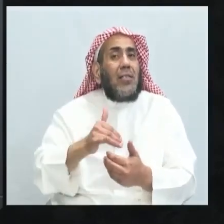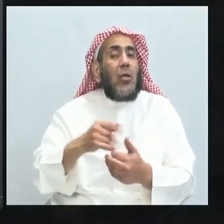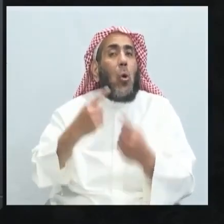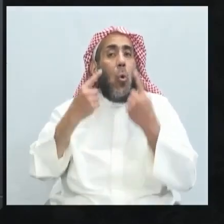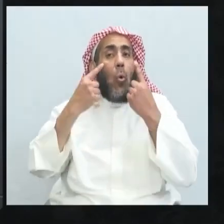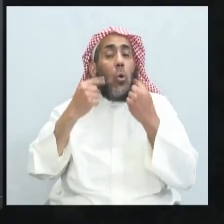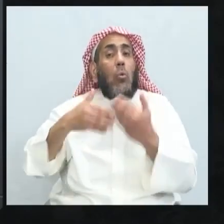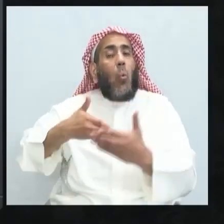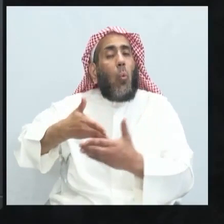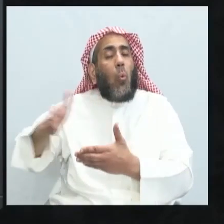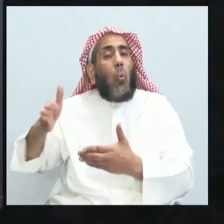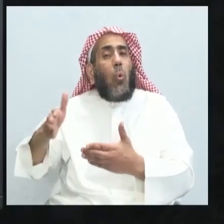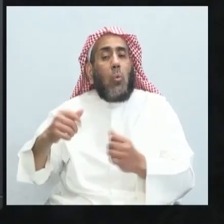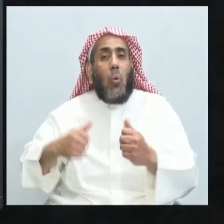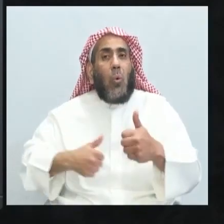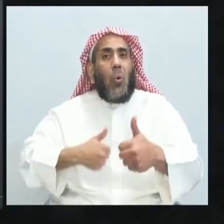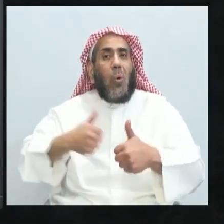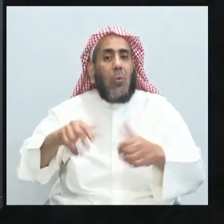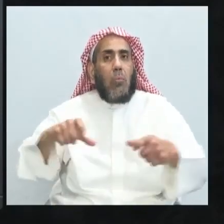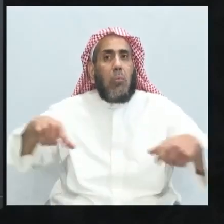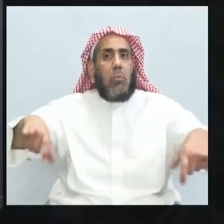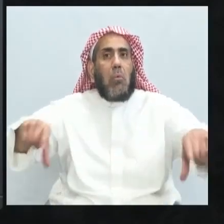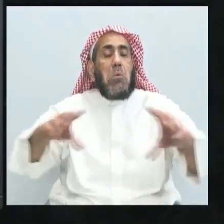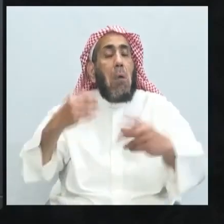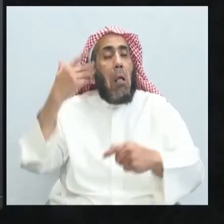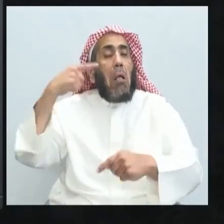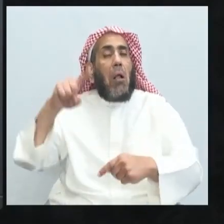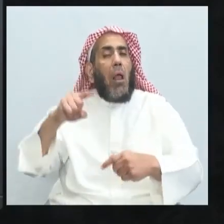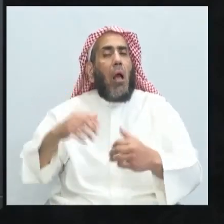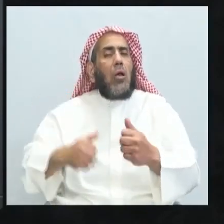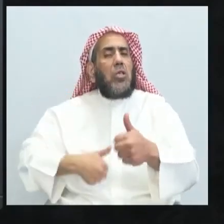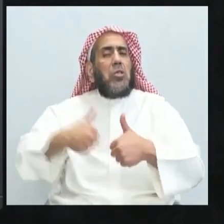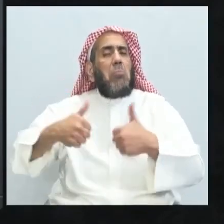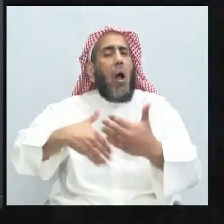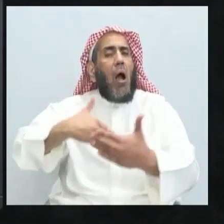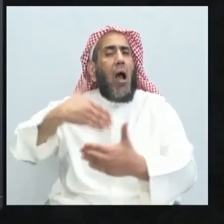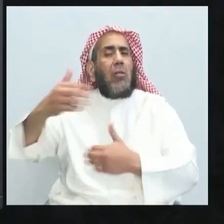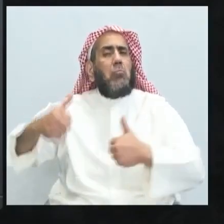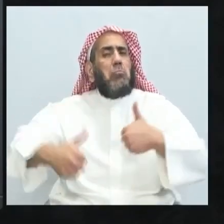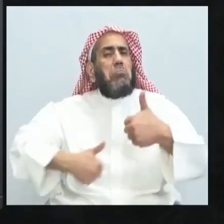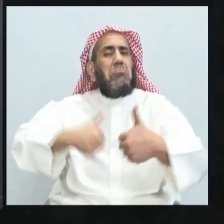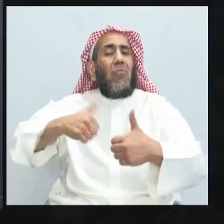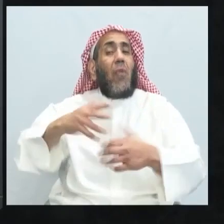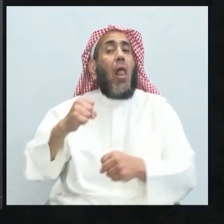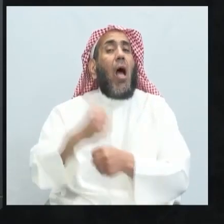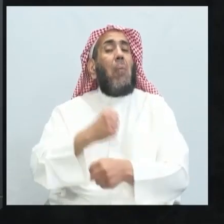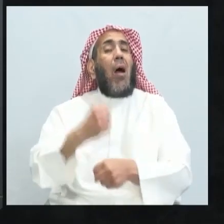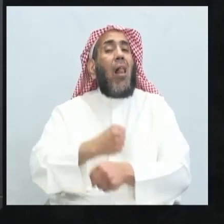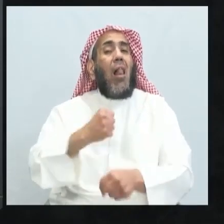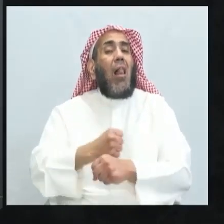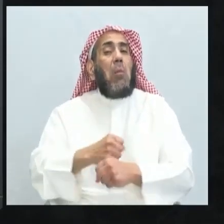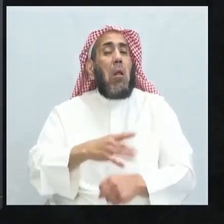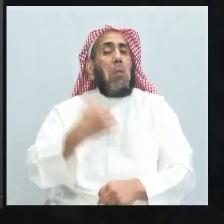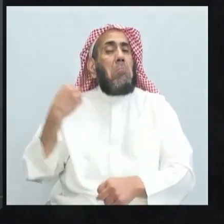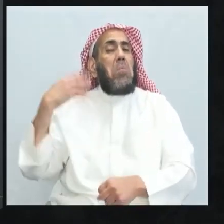ستذهب وان المضمار اليوم الان بامكانك ان تفعل ما تريد لكن السباق خدل سيكون هناك ايضا في الاعمال في من